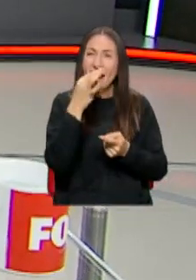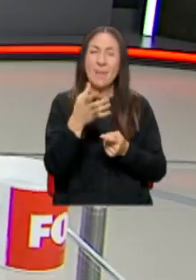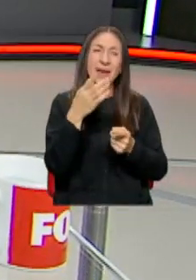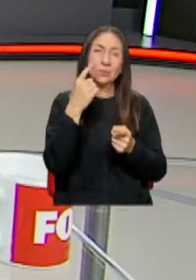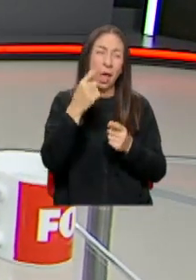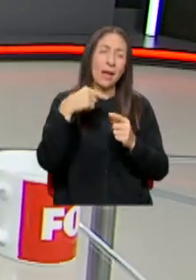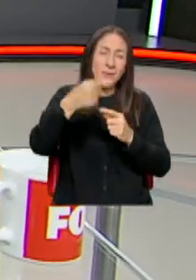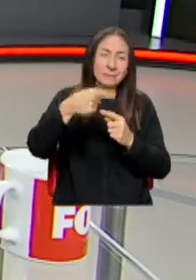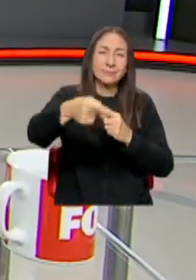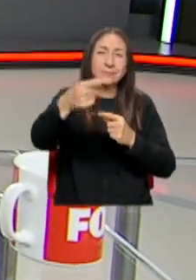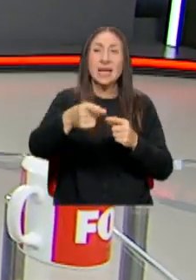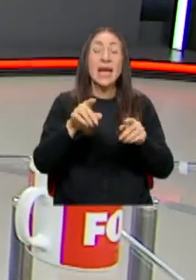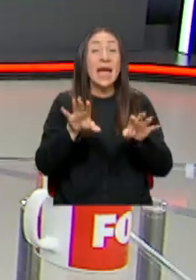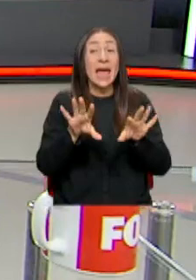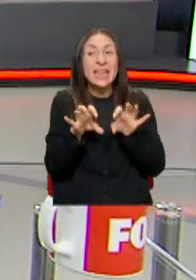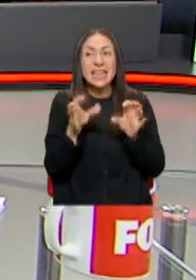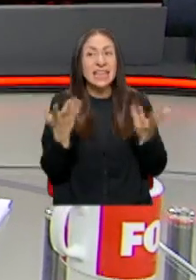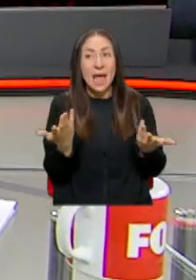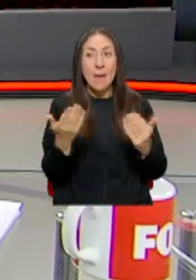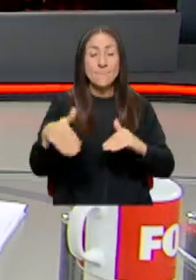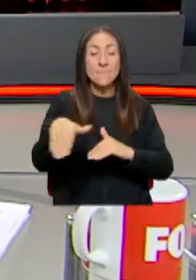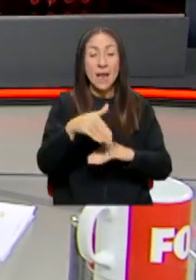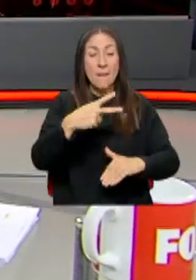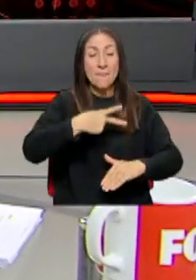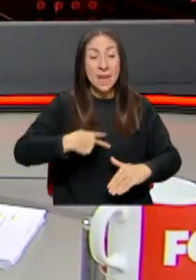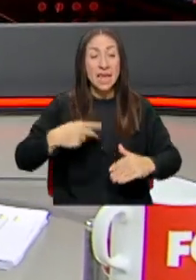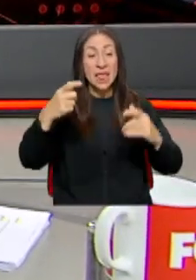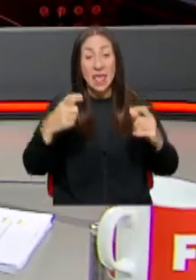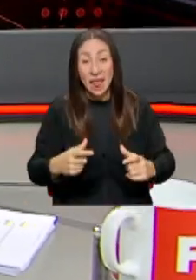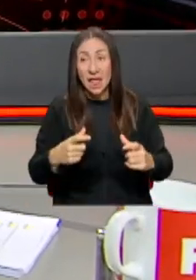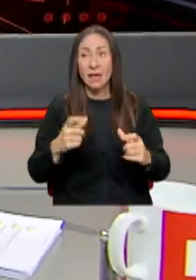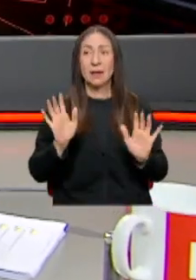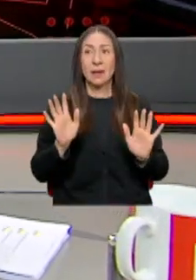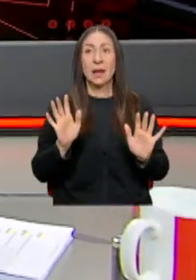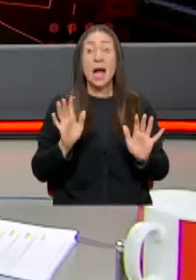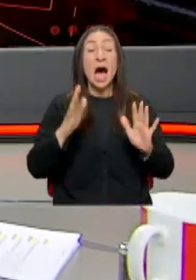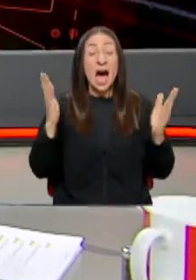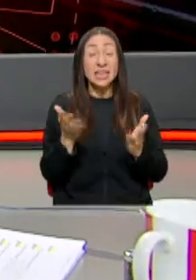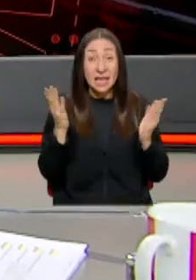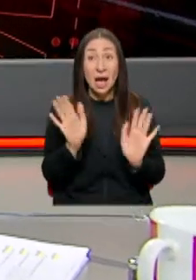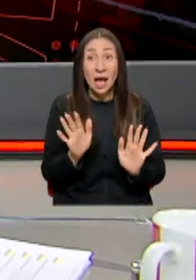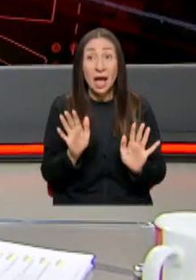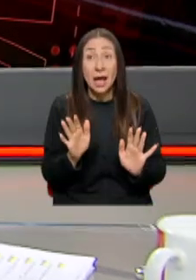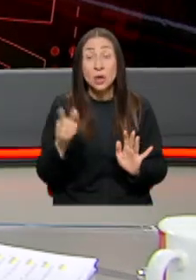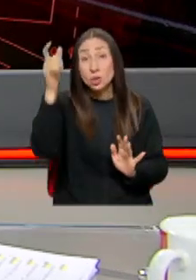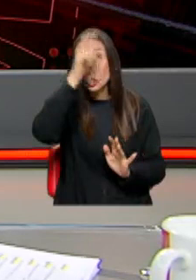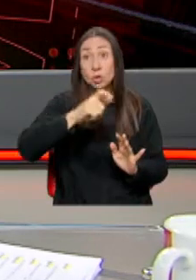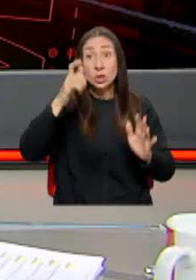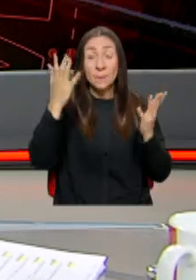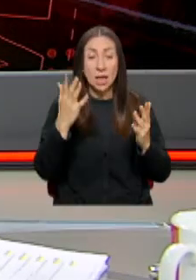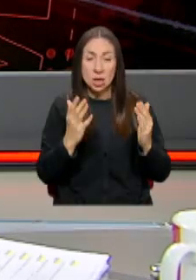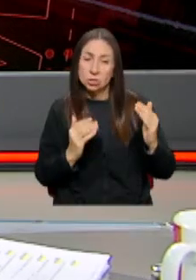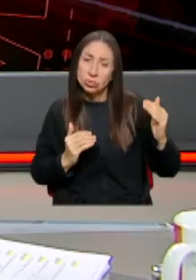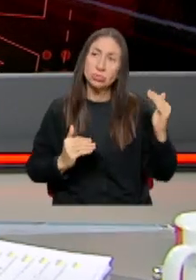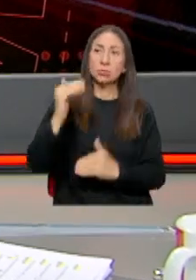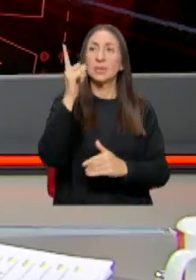bülteninde etkileriyle mahalleyi, belediyeyi, yereli hatta Türkiye'yi bile